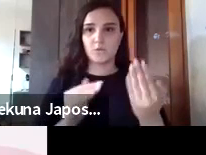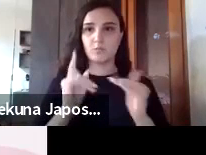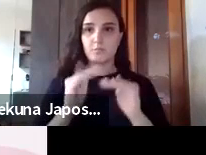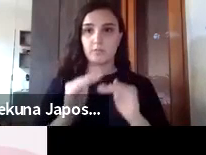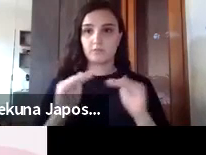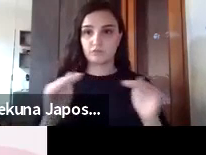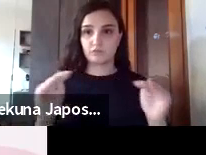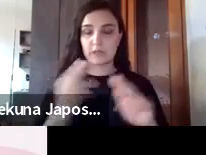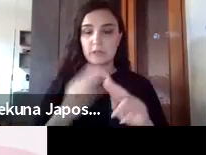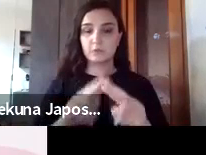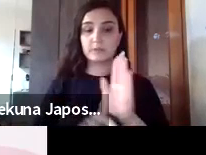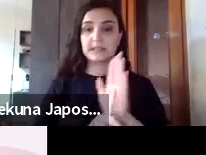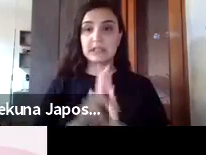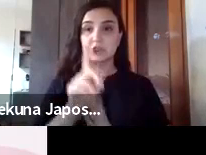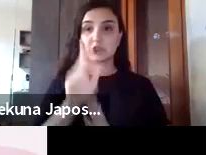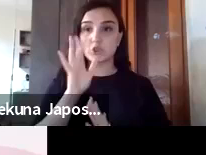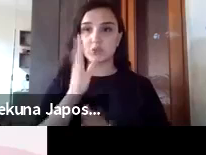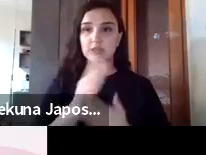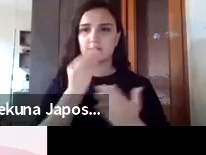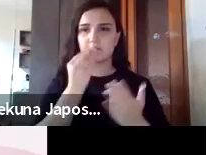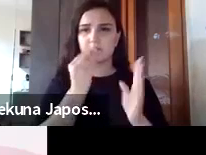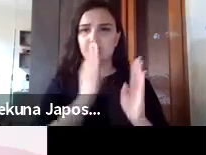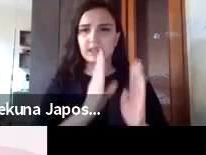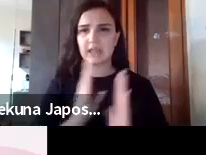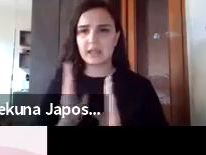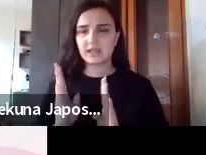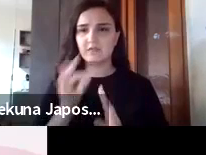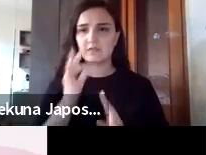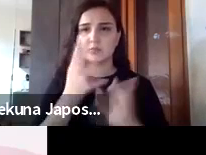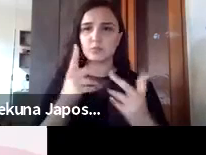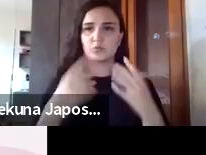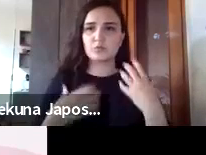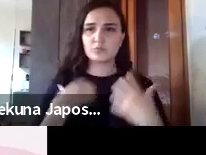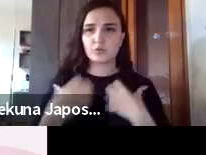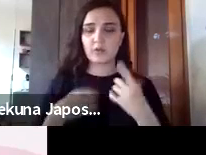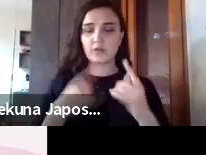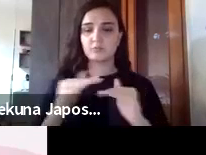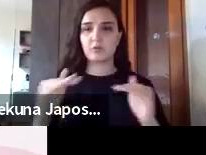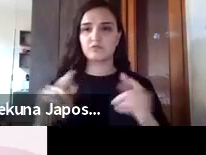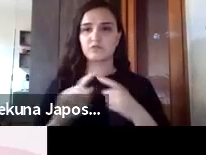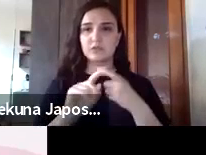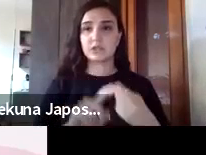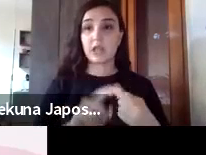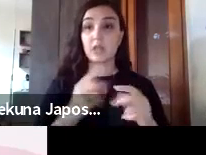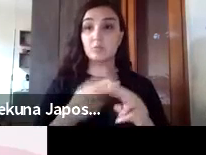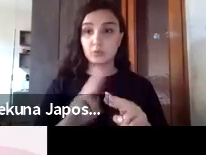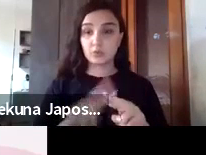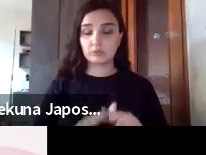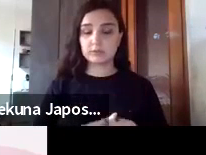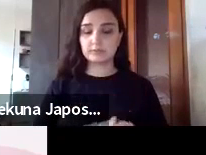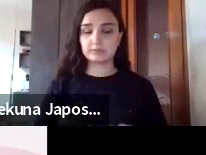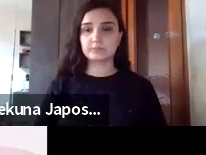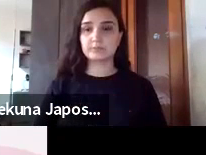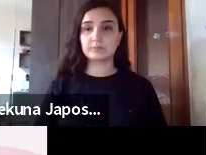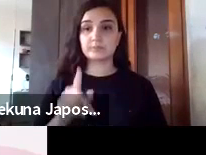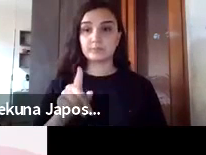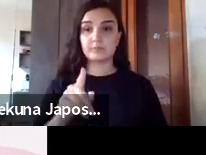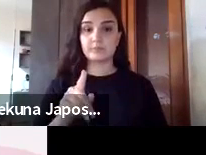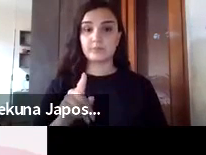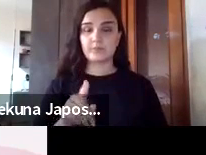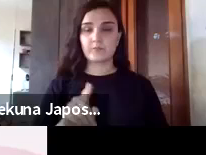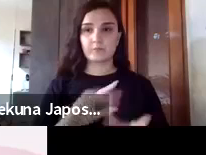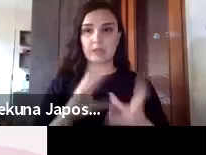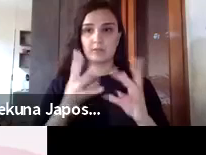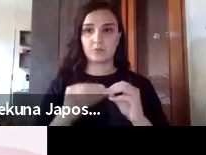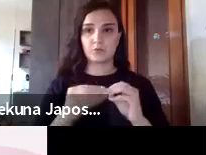და ამიტომ საწყის ეტაპზე არის დიეტაზე ვეუბნებით, რომ თქვენ თუ შეფოთავთ ეს ბავშვზე გადადის, ამიტომ რაღაცნაირად ეს აწყობა ხდება